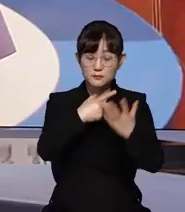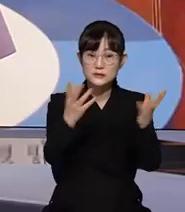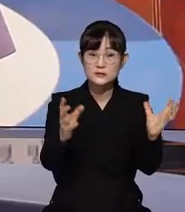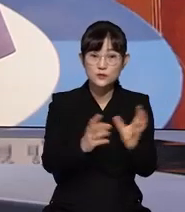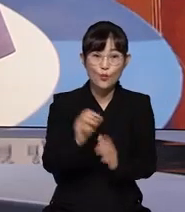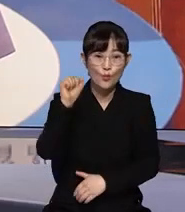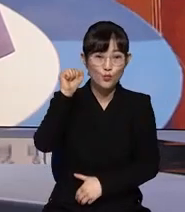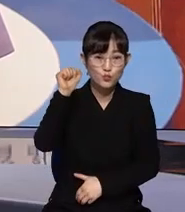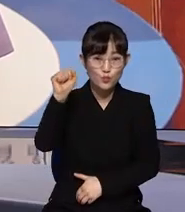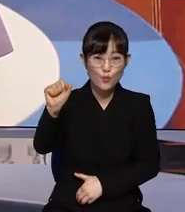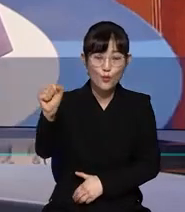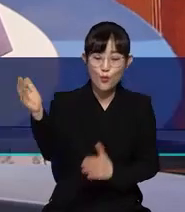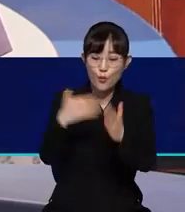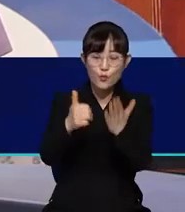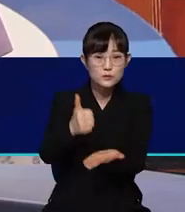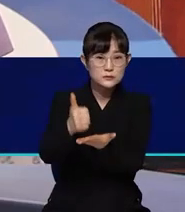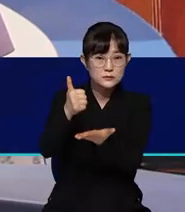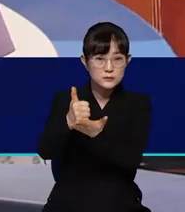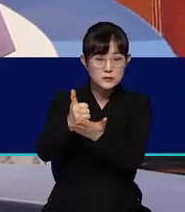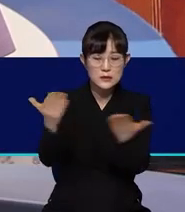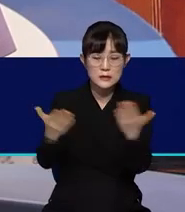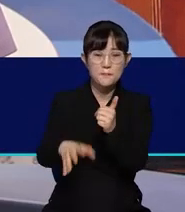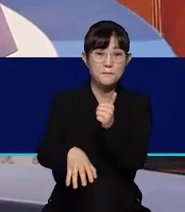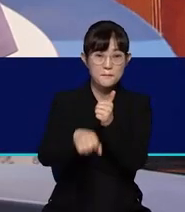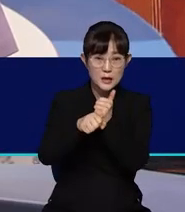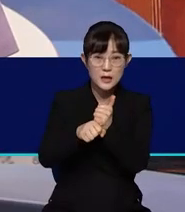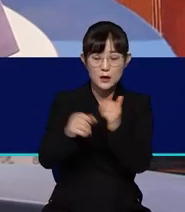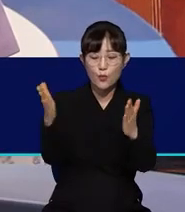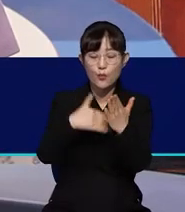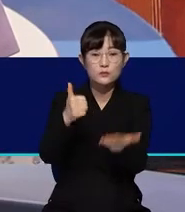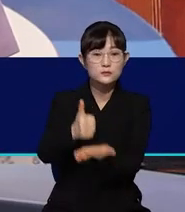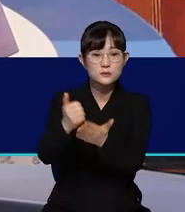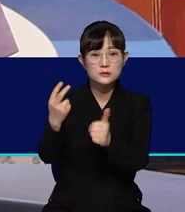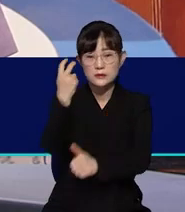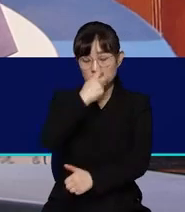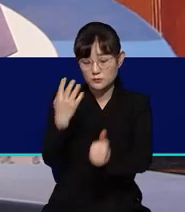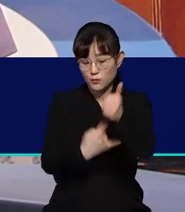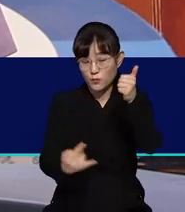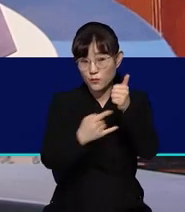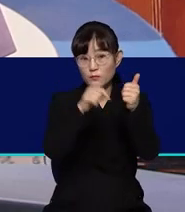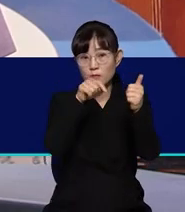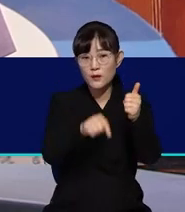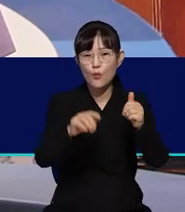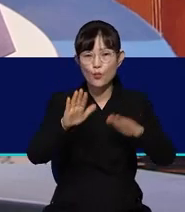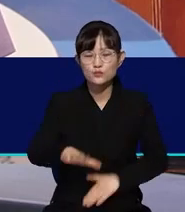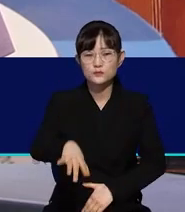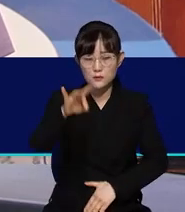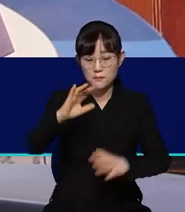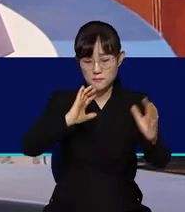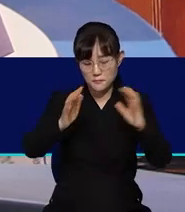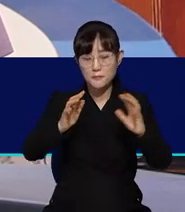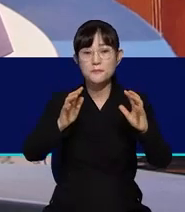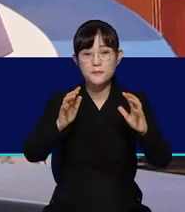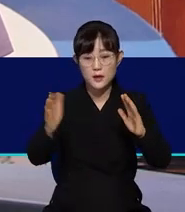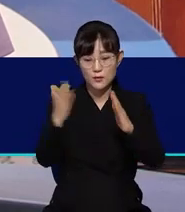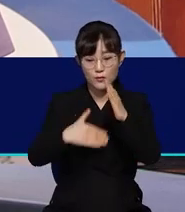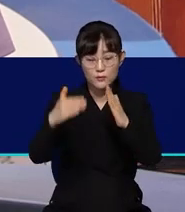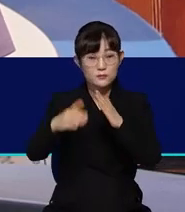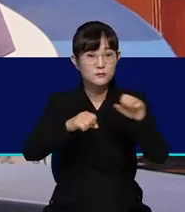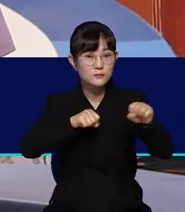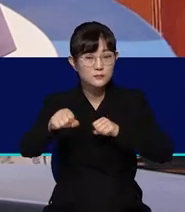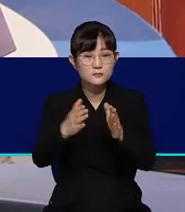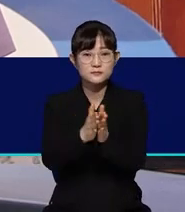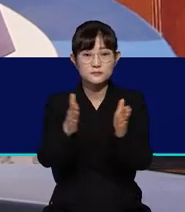더불어민주당 총선 후보의 공천 작업을 총괄하는 공천관리 위원회가 오늘 첫 회의를 열고 본격적인 활동에